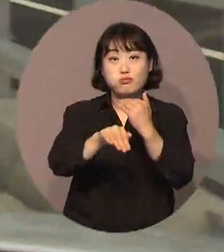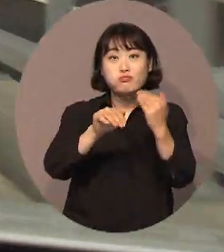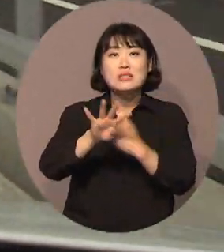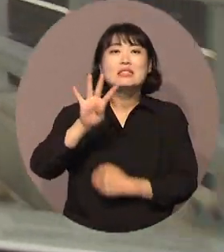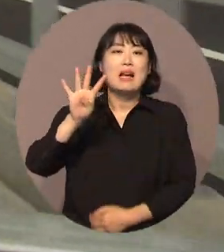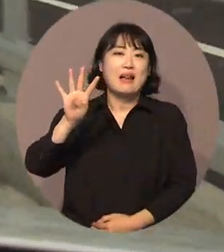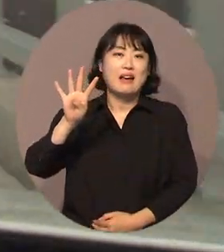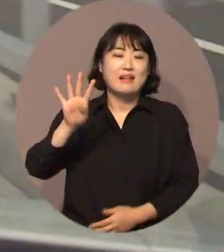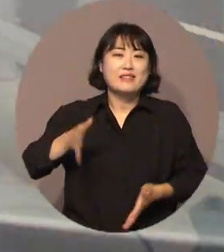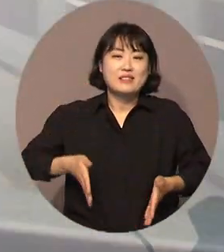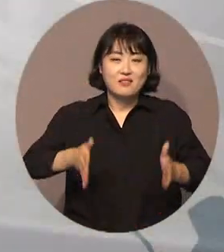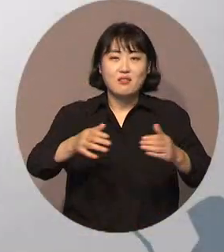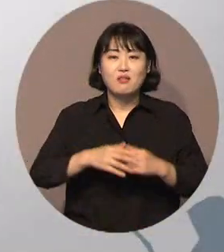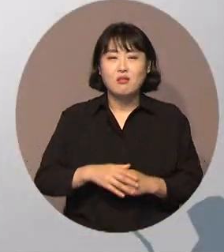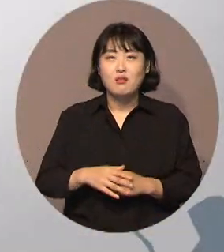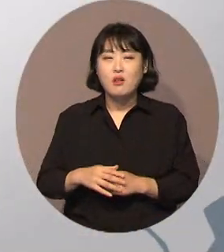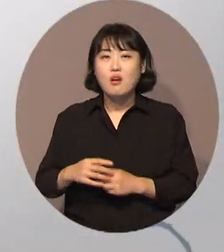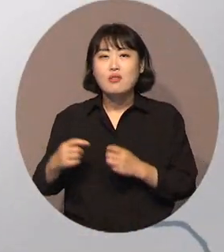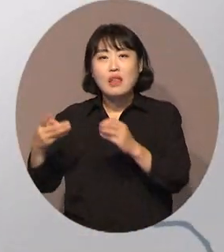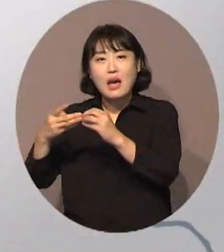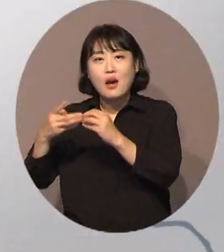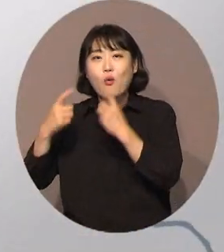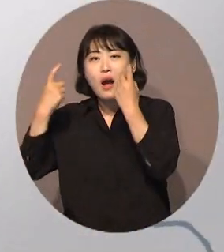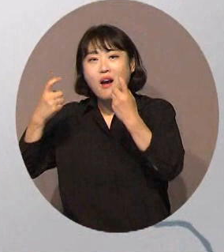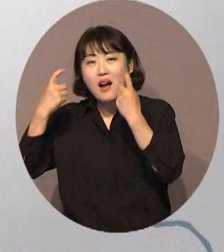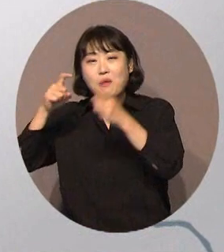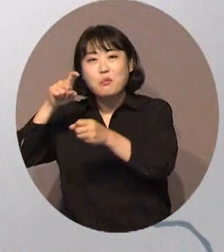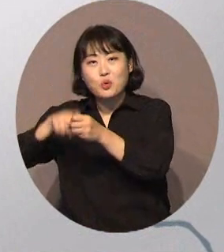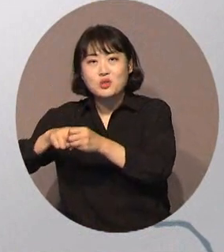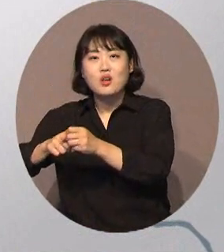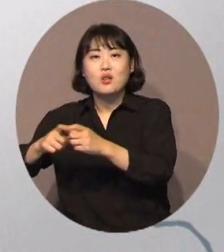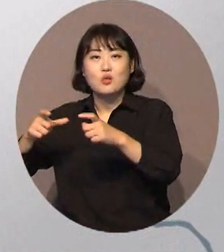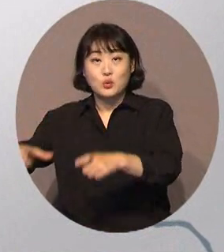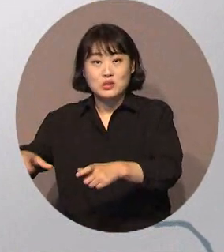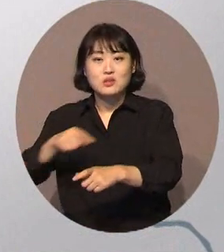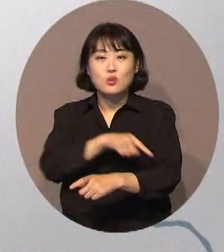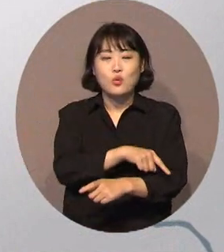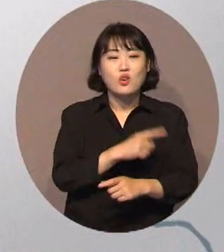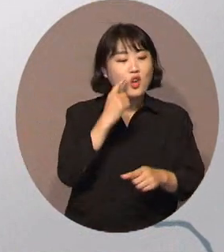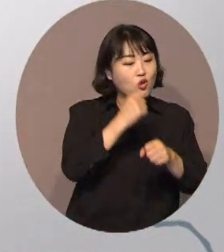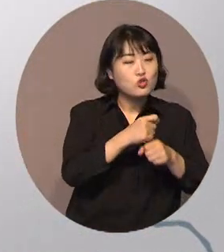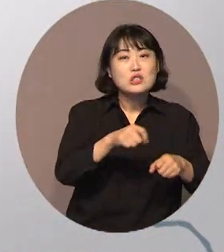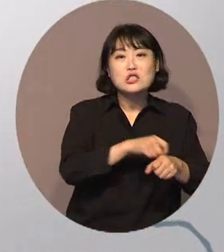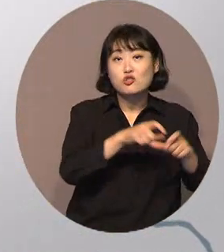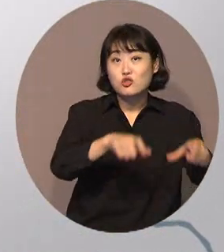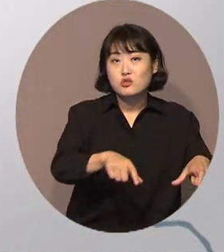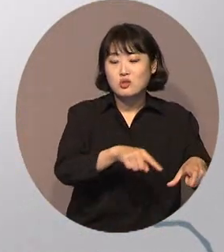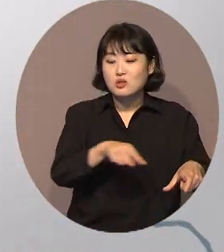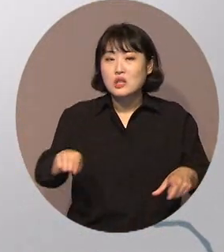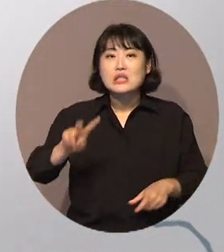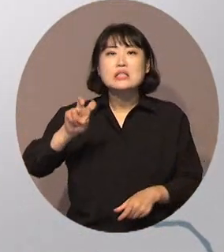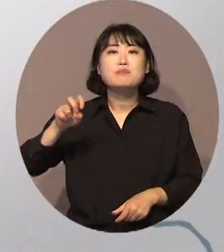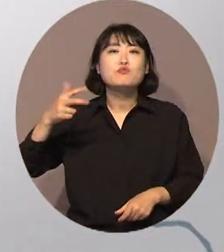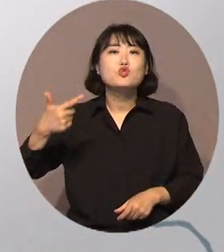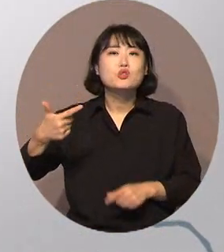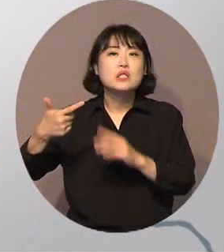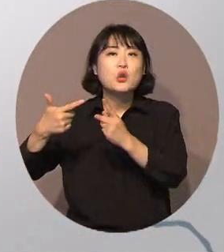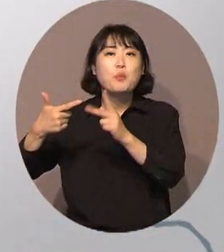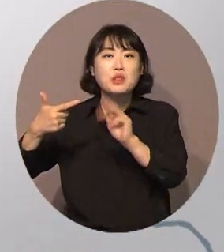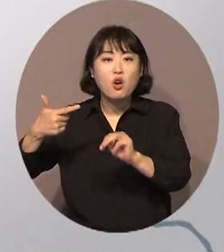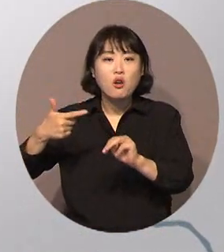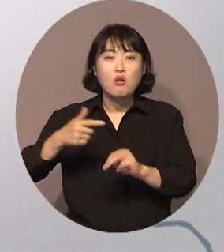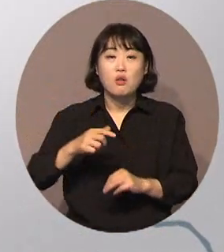이로써 태안 관광레저형 기업도시와 서산 바이오웰빙 연구특구 사이 거리는 26km에서 800m